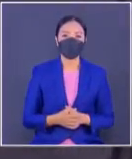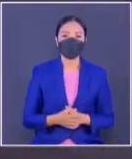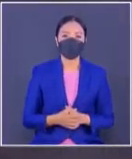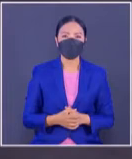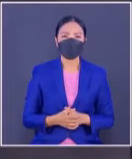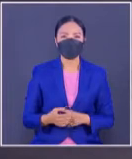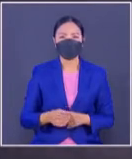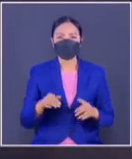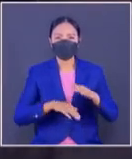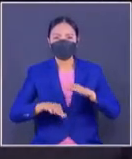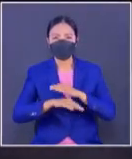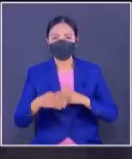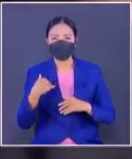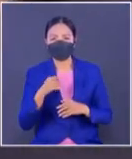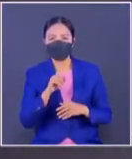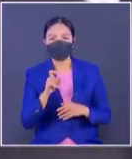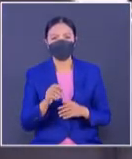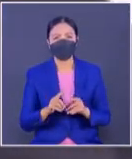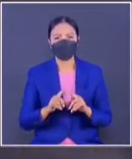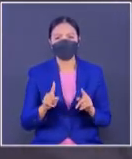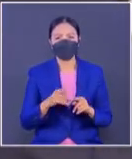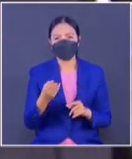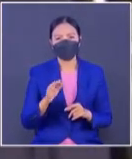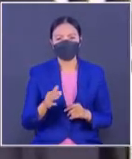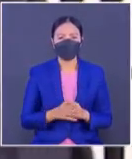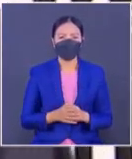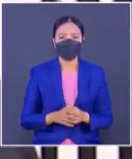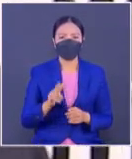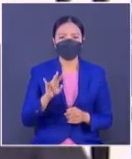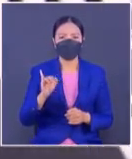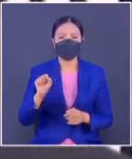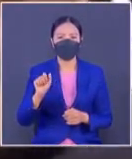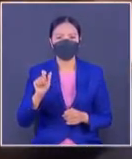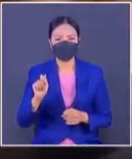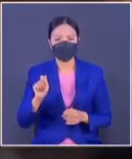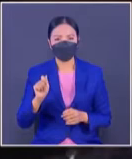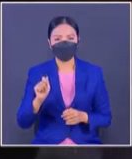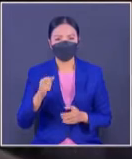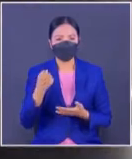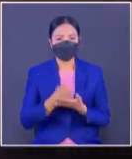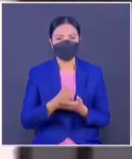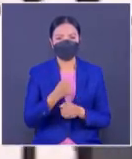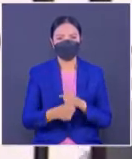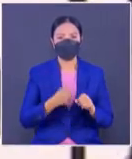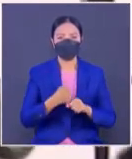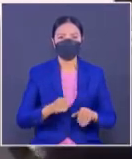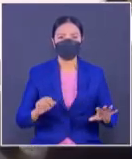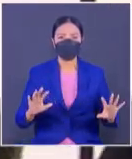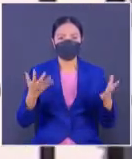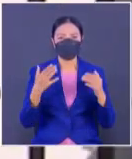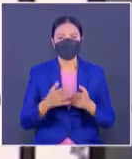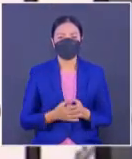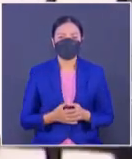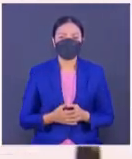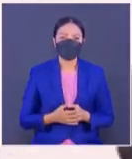อบถามว่ามีหลักฐานหรือไม่แต่ไม่ได้รับการยืนยันเพราะวีซ่าต่างๆที่มีอยู่หมดอายุแล้วและไม่ปรากฏว่ามีการ